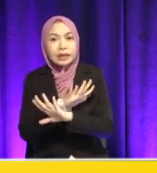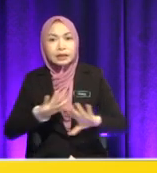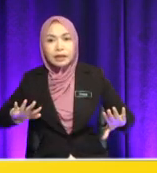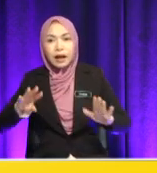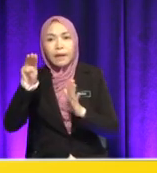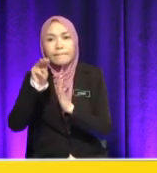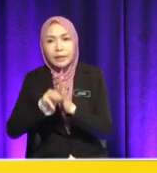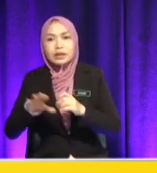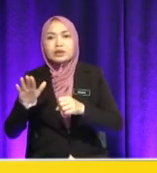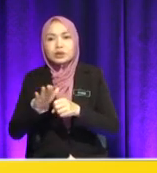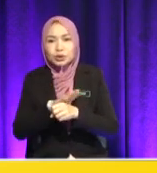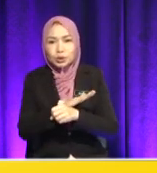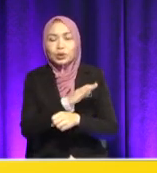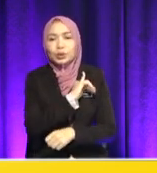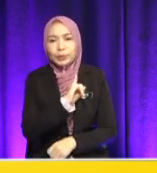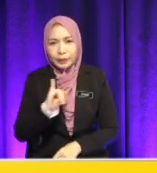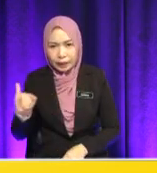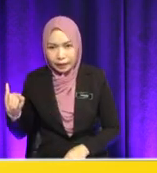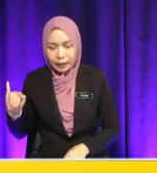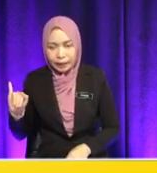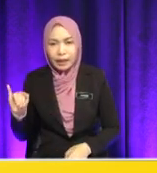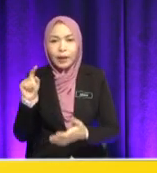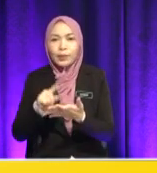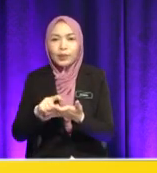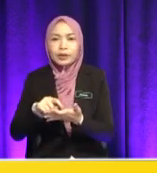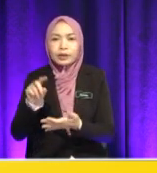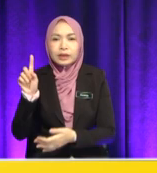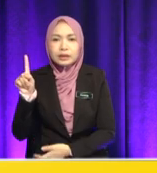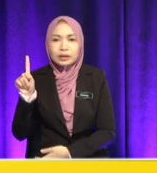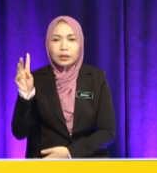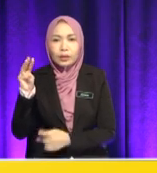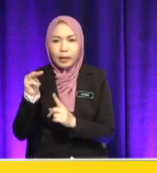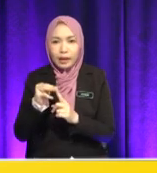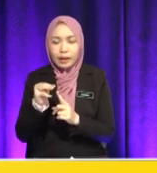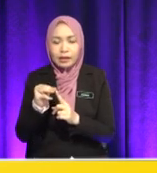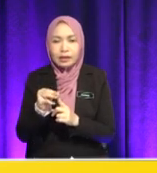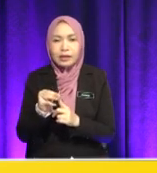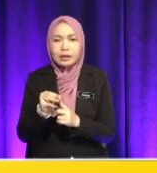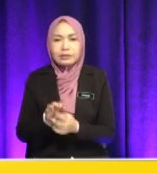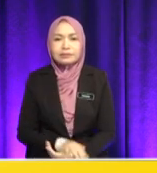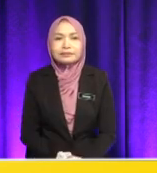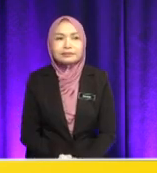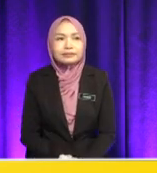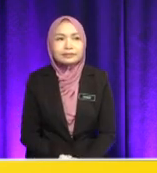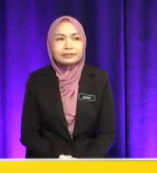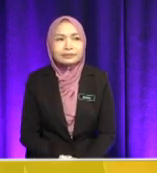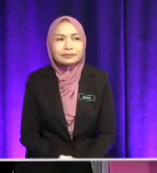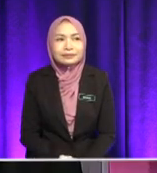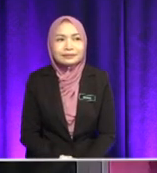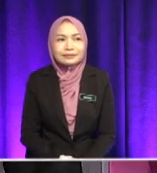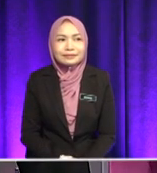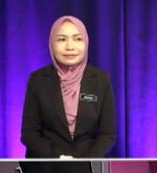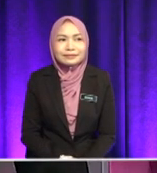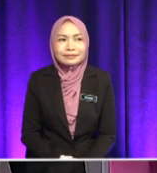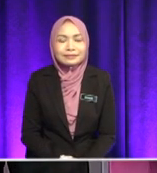tidak cukup satu maka bukti ini satu makalah oke itu saja untuk terima kasih